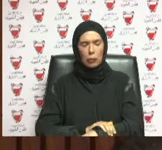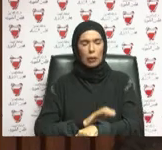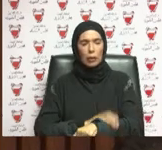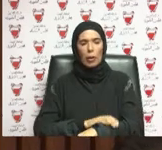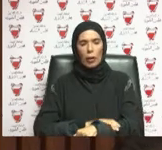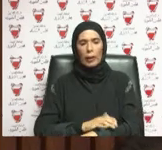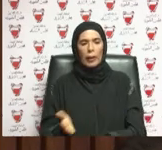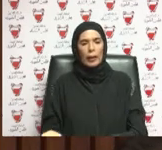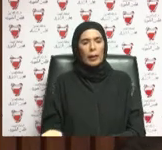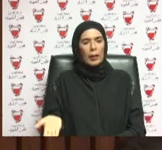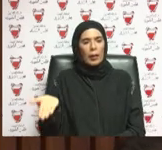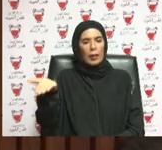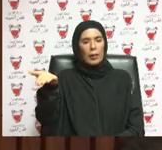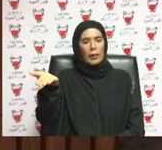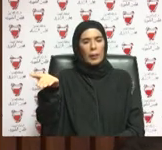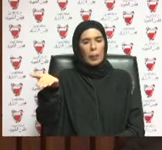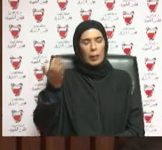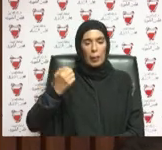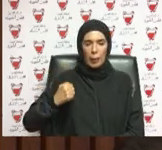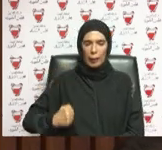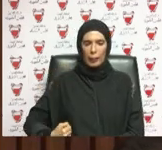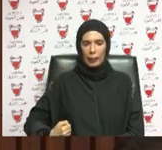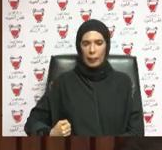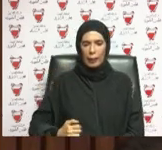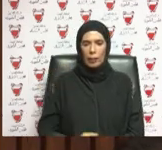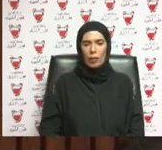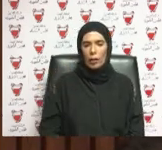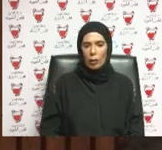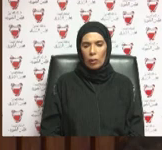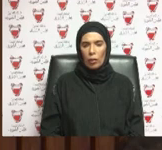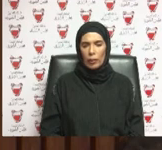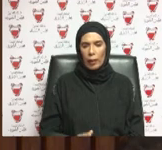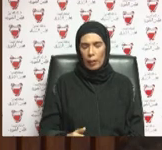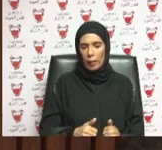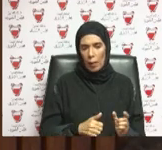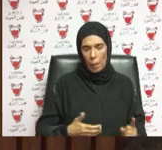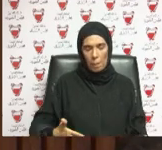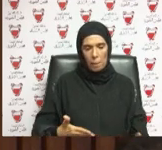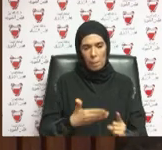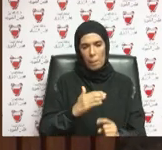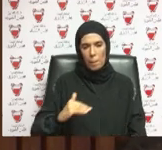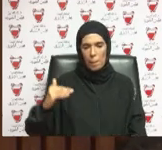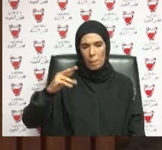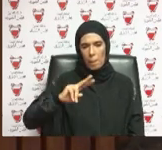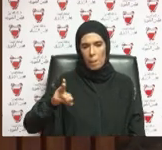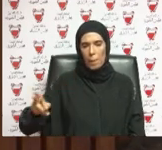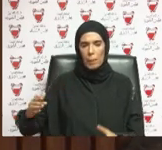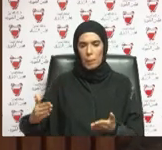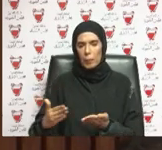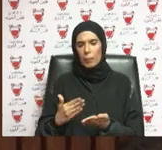سبيل إعلاء شأن مملكة البحرين وجعلها رائدة ومتقدمة في المجالات